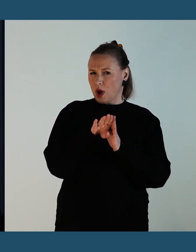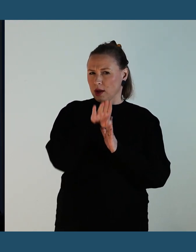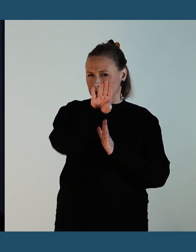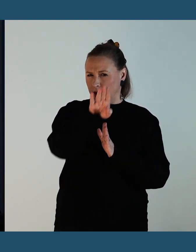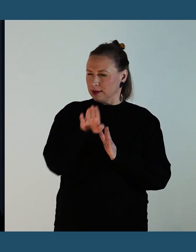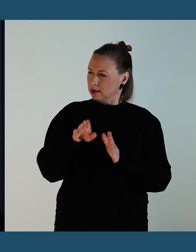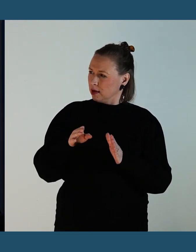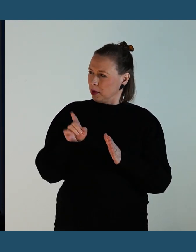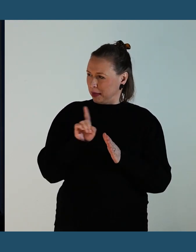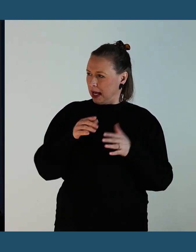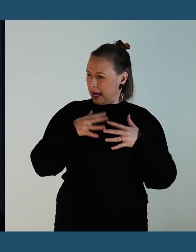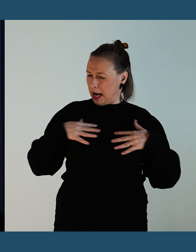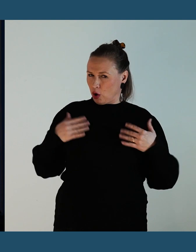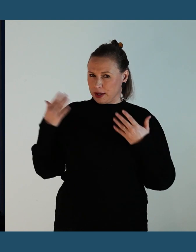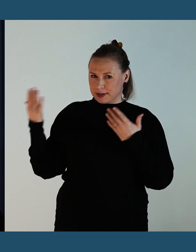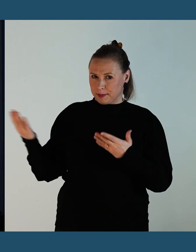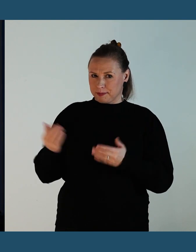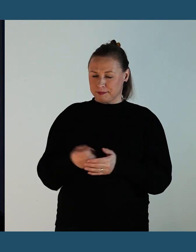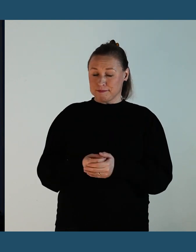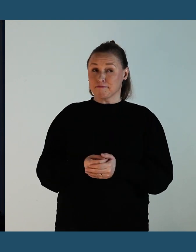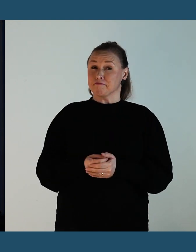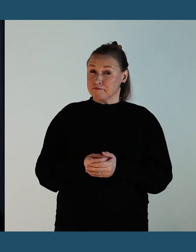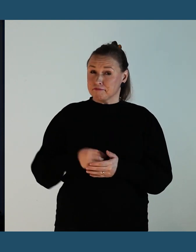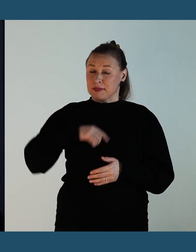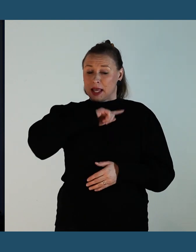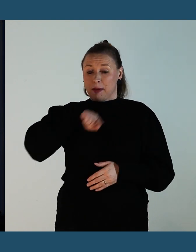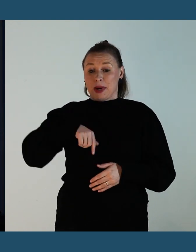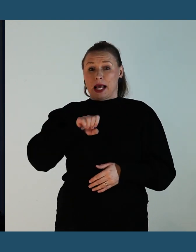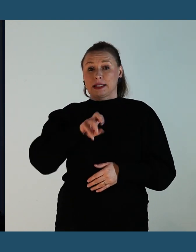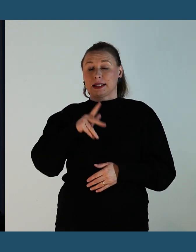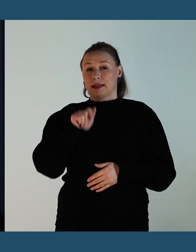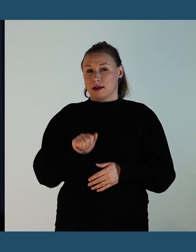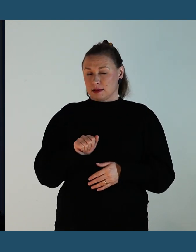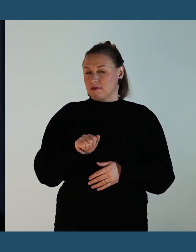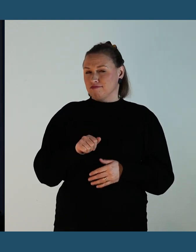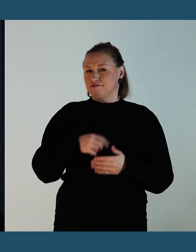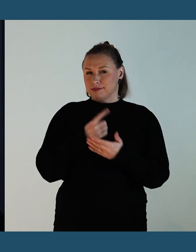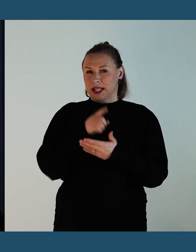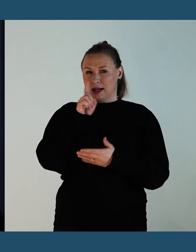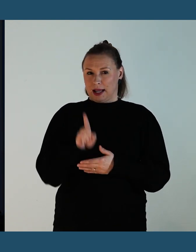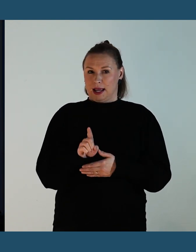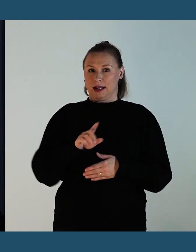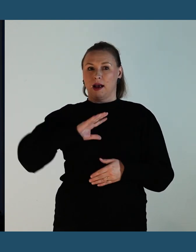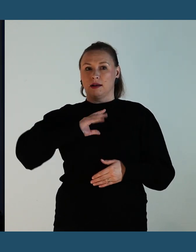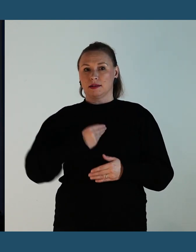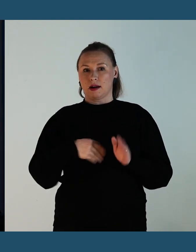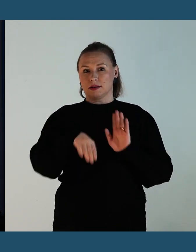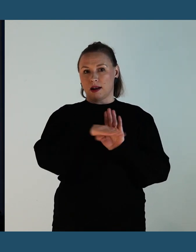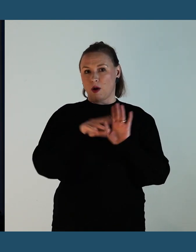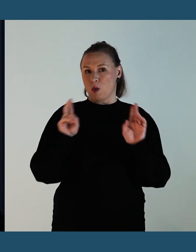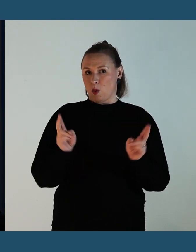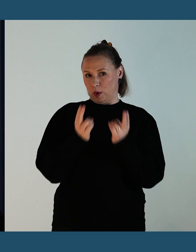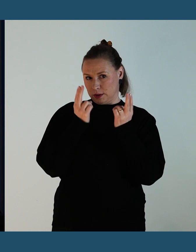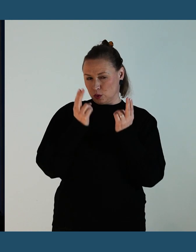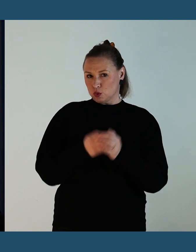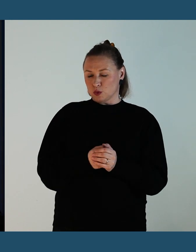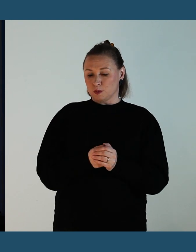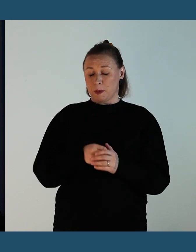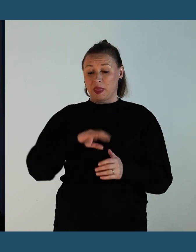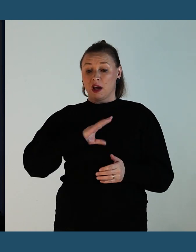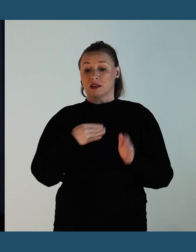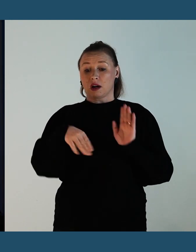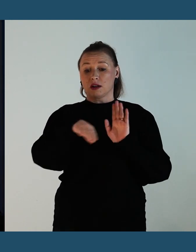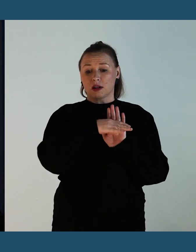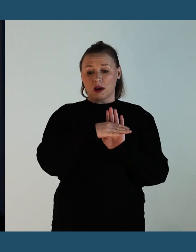iloitsette. Luonnollisesti meille SETAssa tärkein näistä on ollut translain uudistus. Translaissa saavutetun lisäksi monet